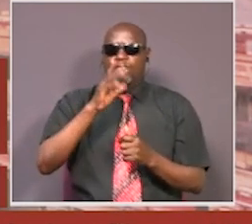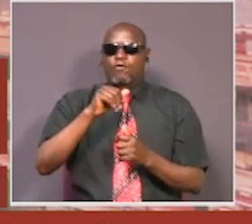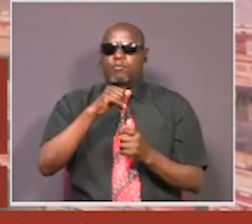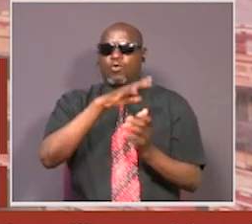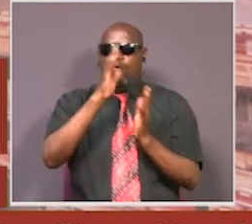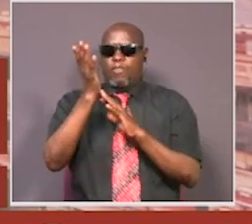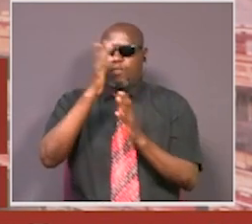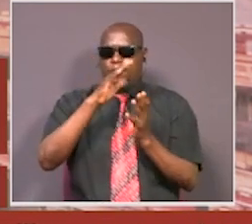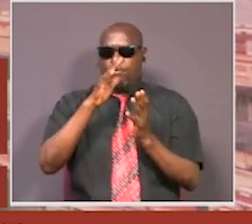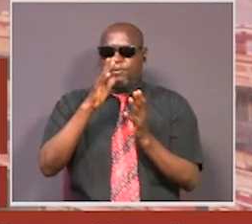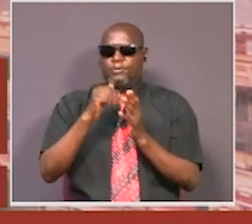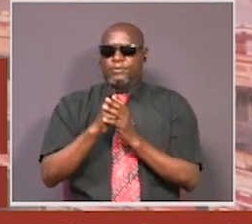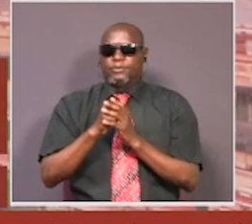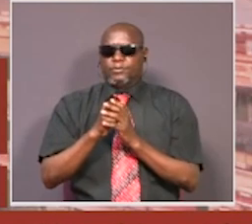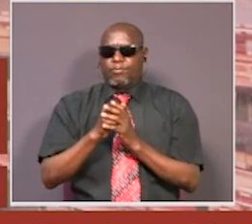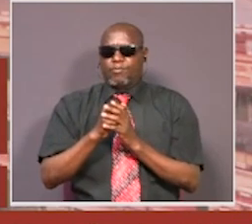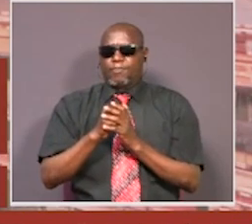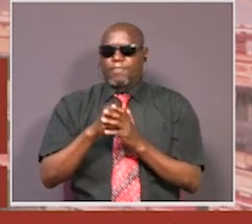nchi. Guterres